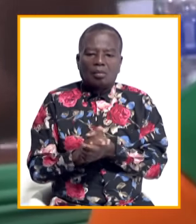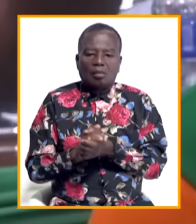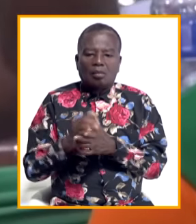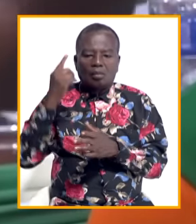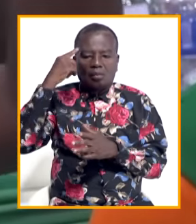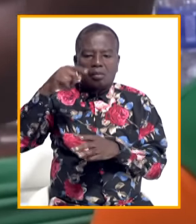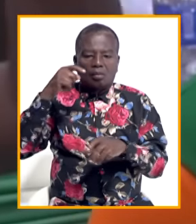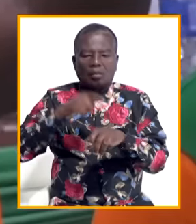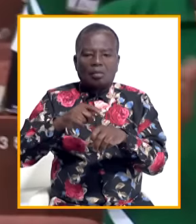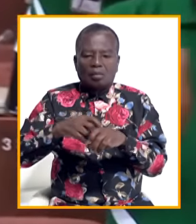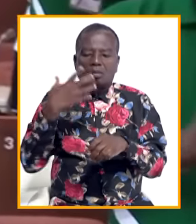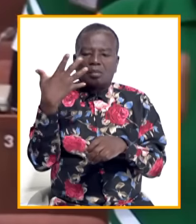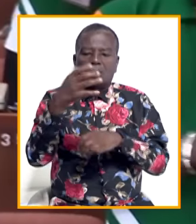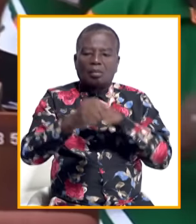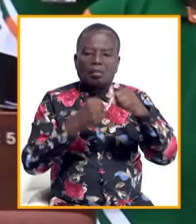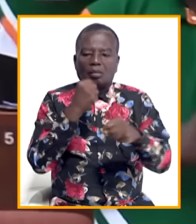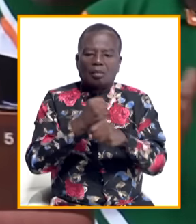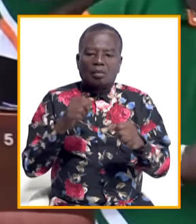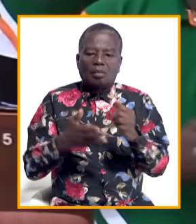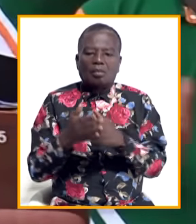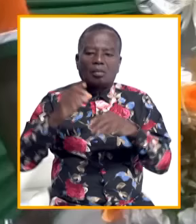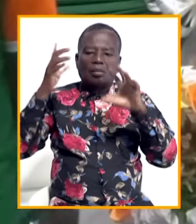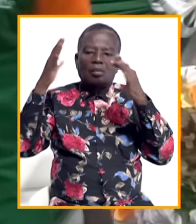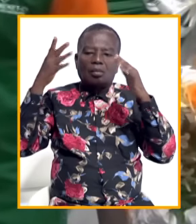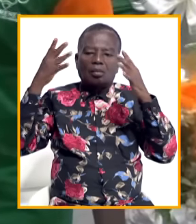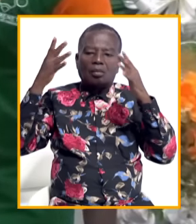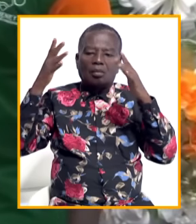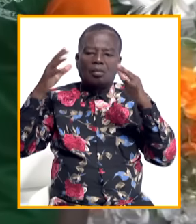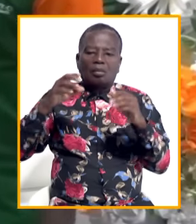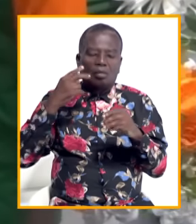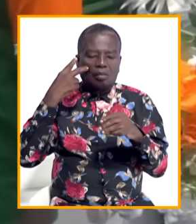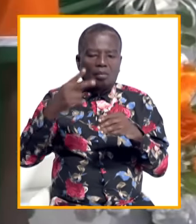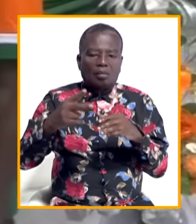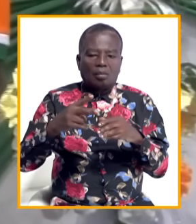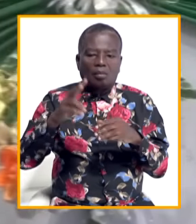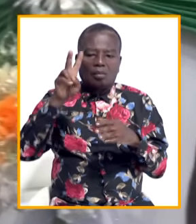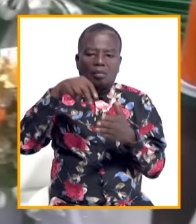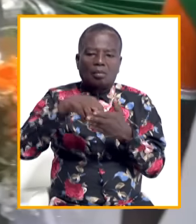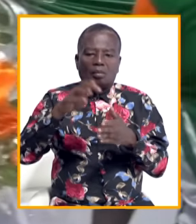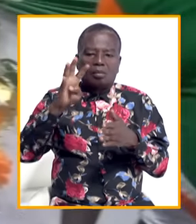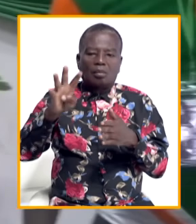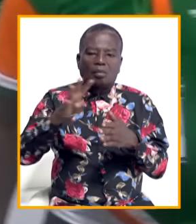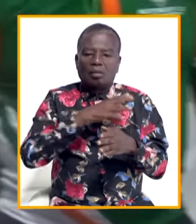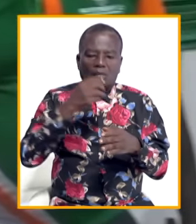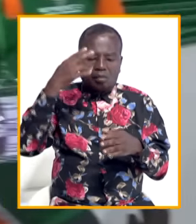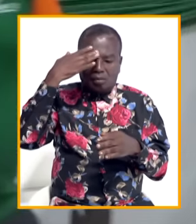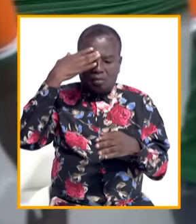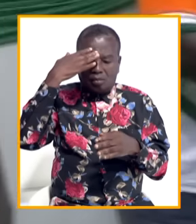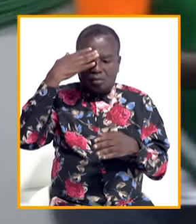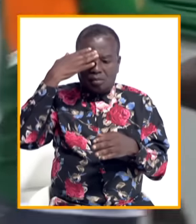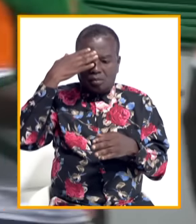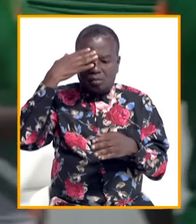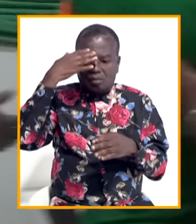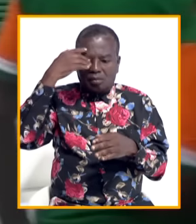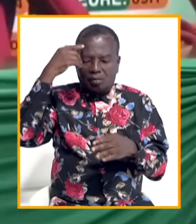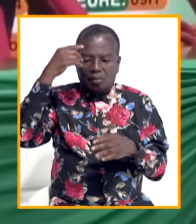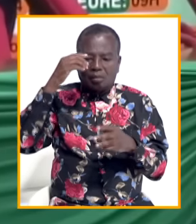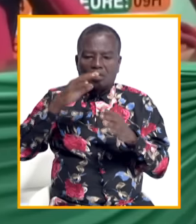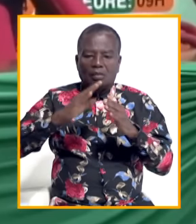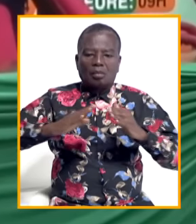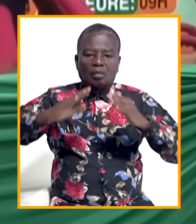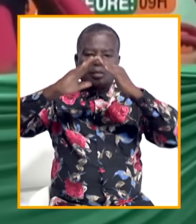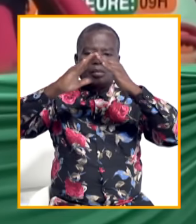nouveau mandat de 5 ans et cela par acclamation. La vision 2024-2029 est connue. Un toit pour chaque mutualiste.